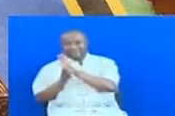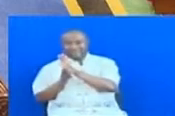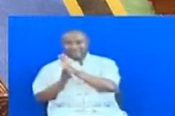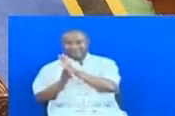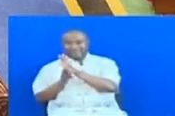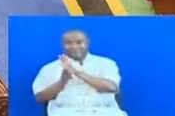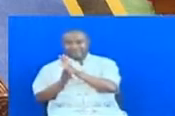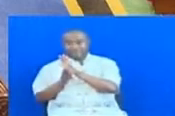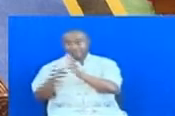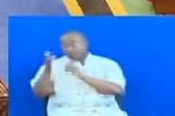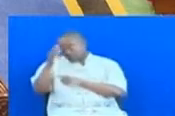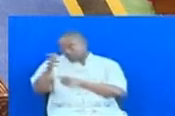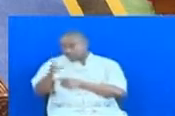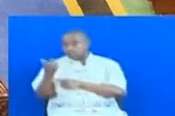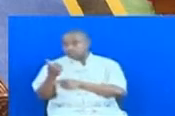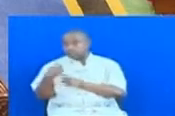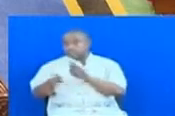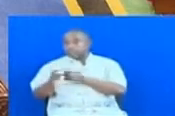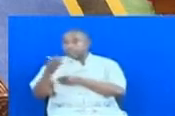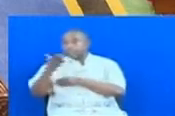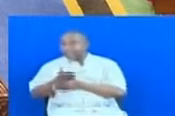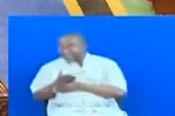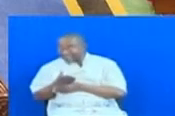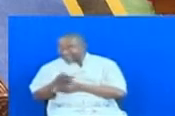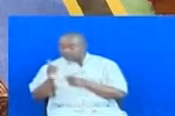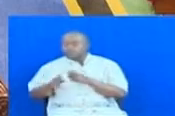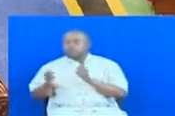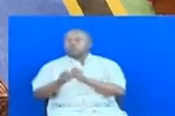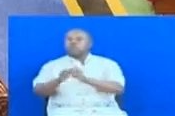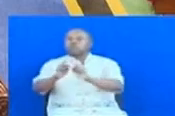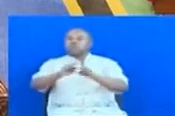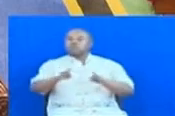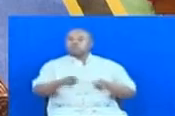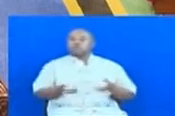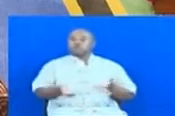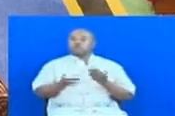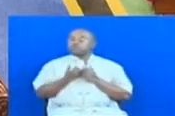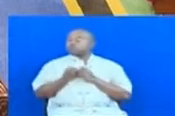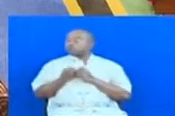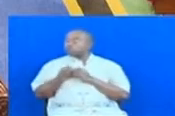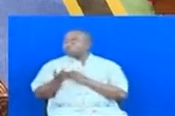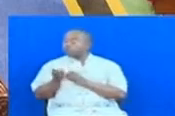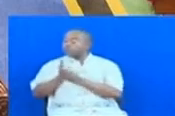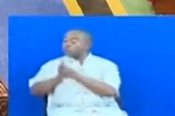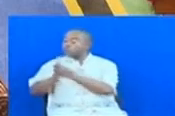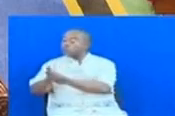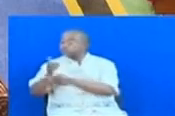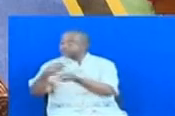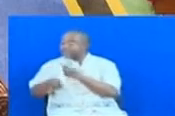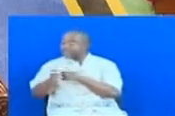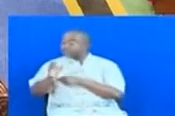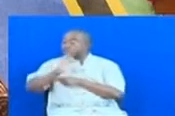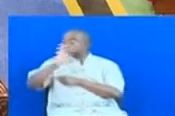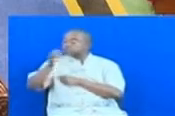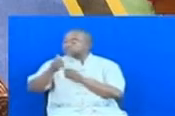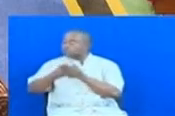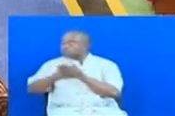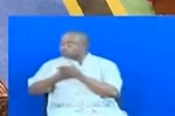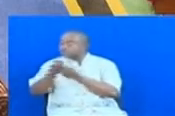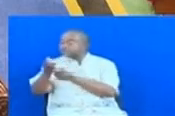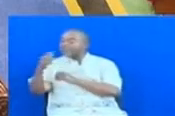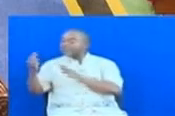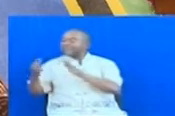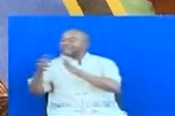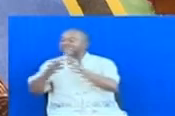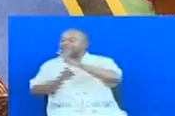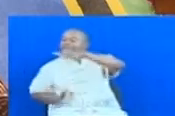yale madeni mengine yalikuwa benki na mbalimbali. Tumeweza kutoa maelekezo katika halmashauri zote na kuzipa deadline. Naomba